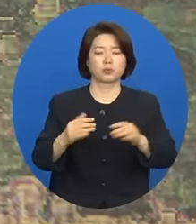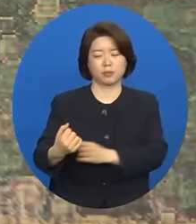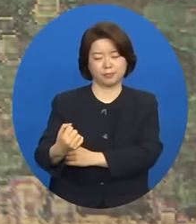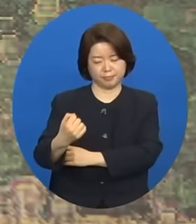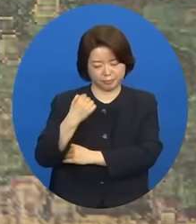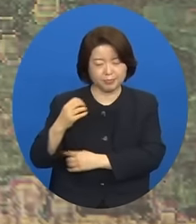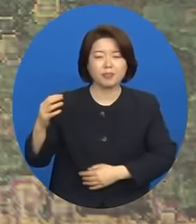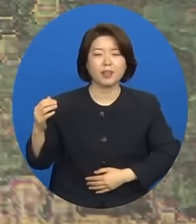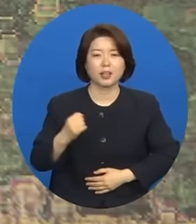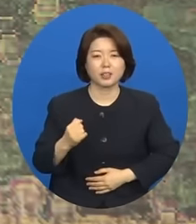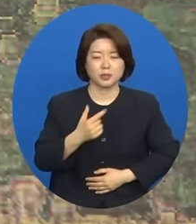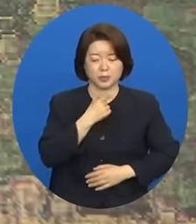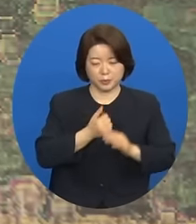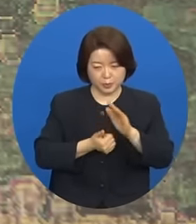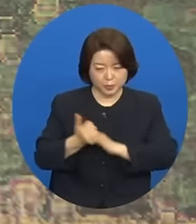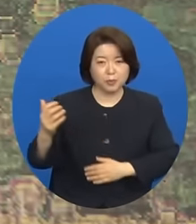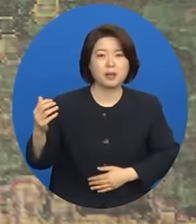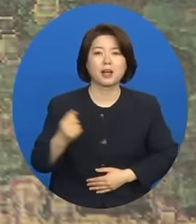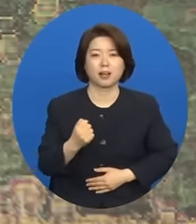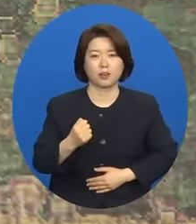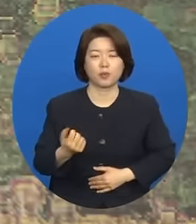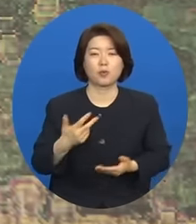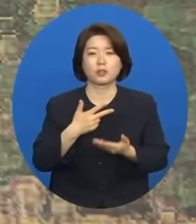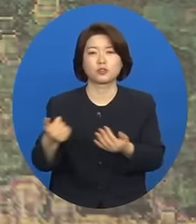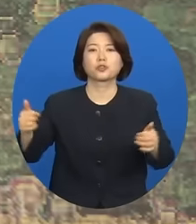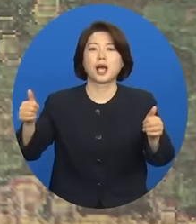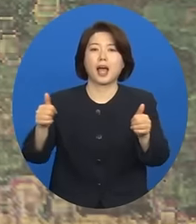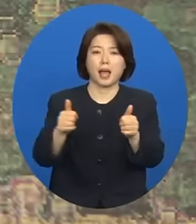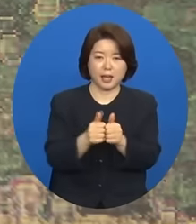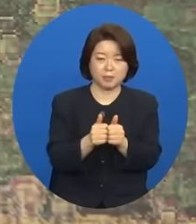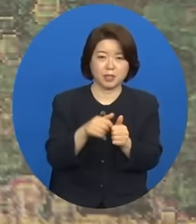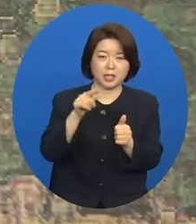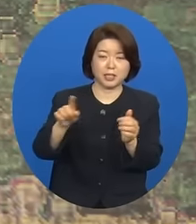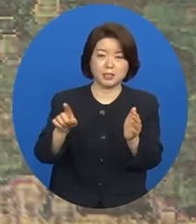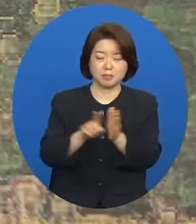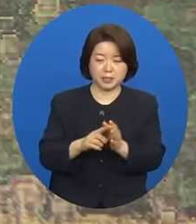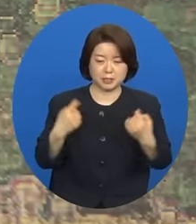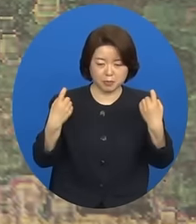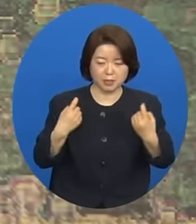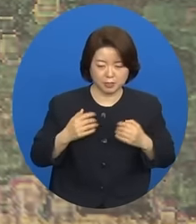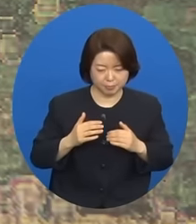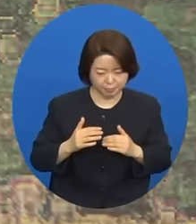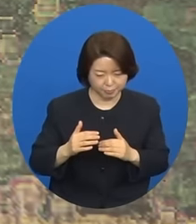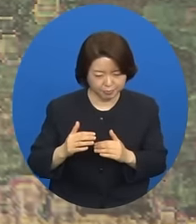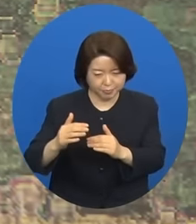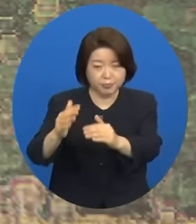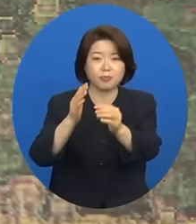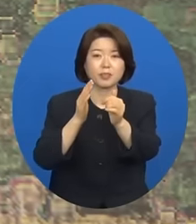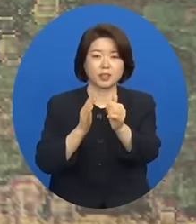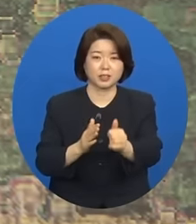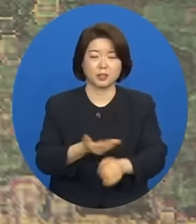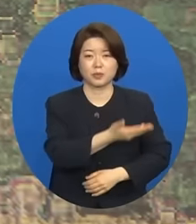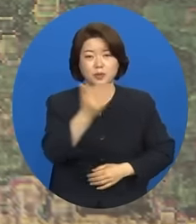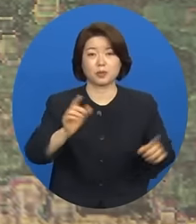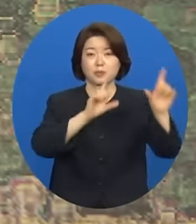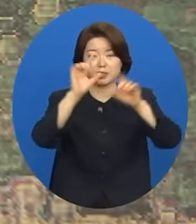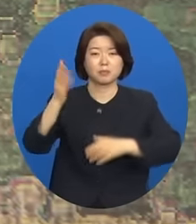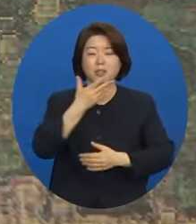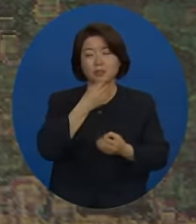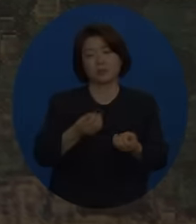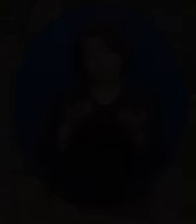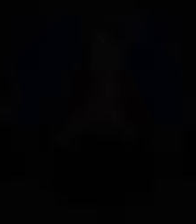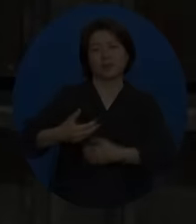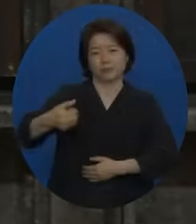얻으시고 소망을 품으시고 주님과 함께 이 믿음의 여정을 계속해 나가시는 여러분들의 삶이 되시기를